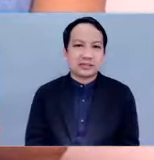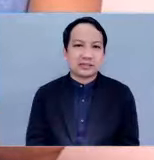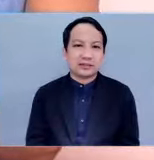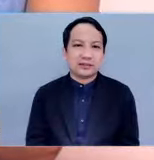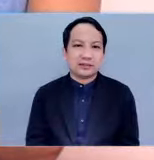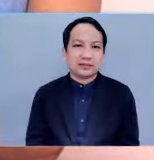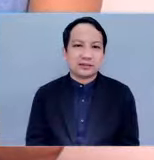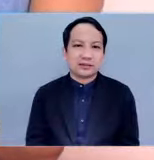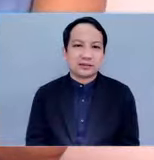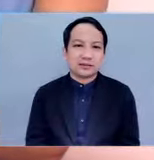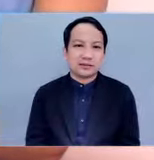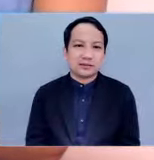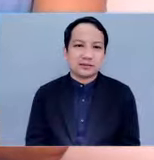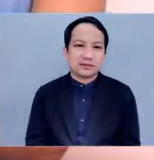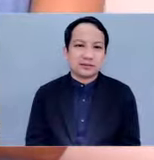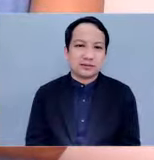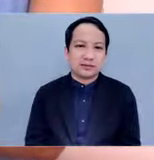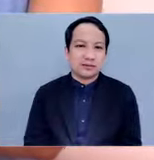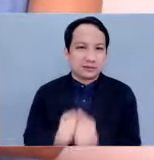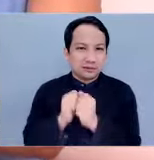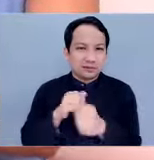magpapadala ng picture with their cats, ano?